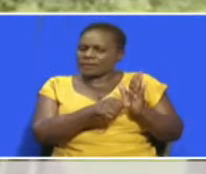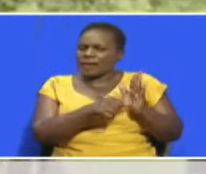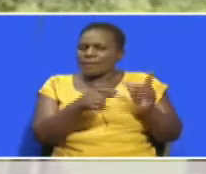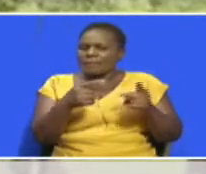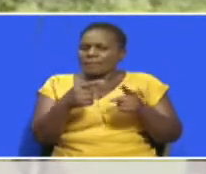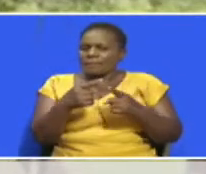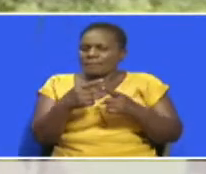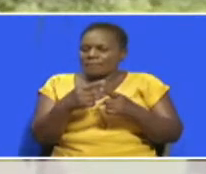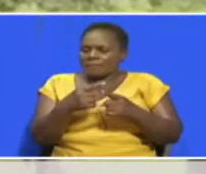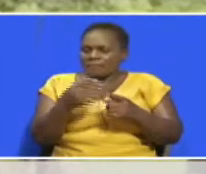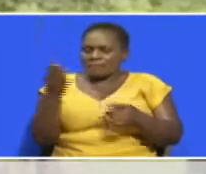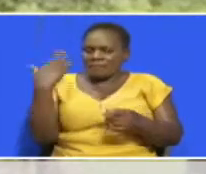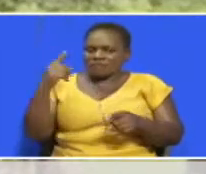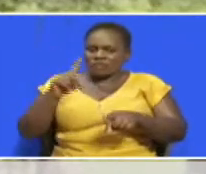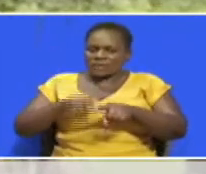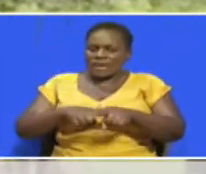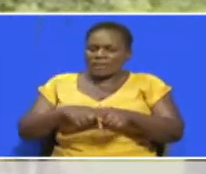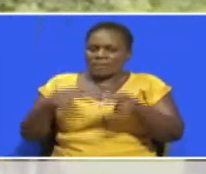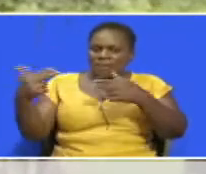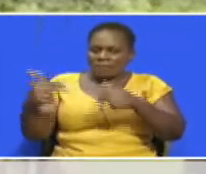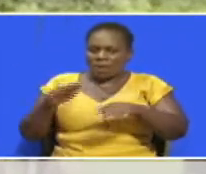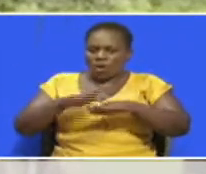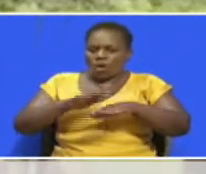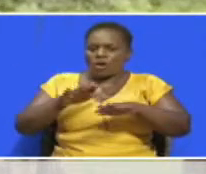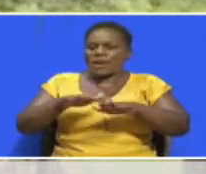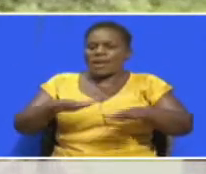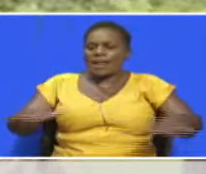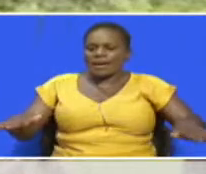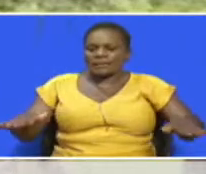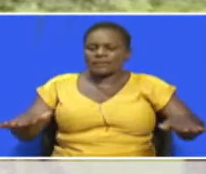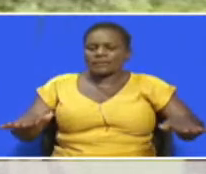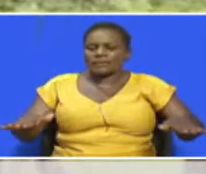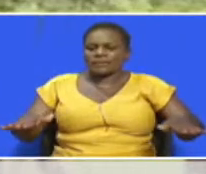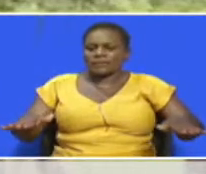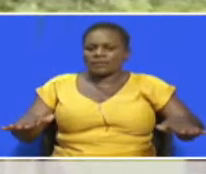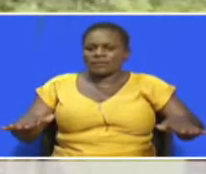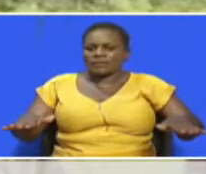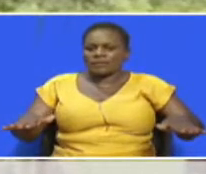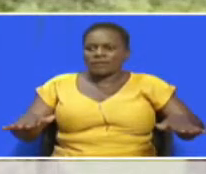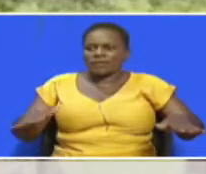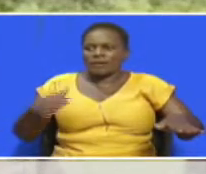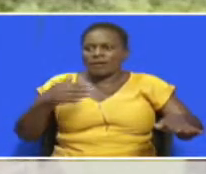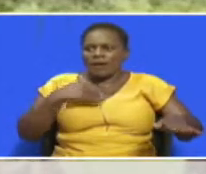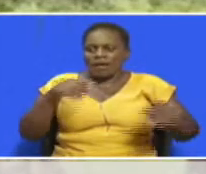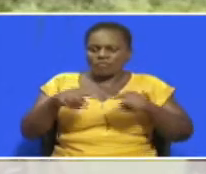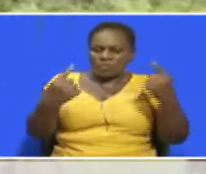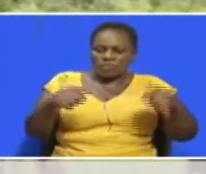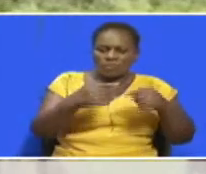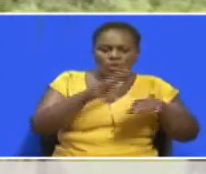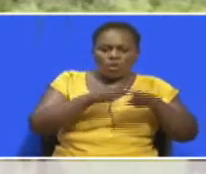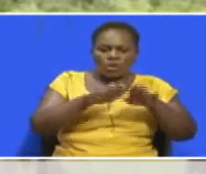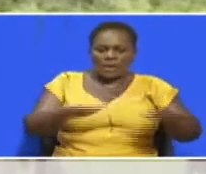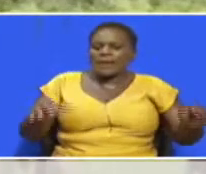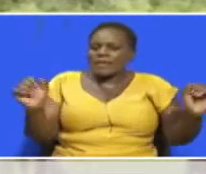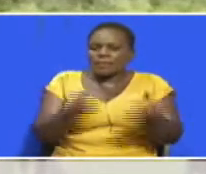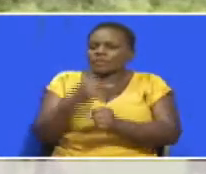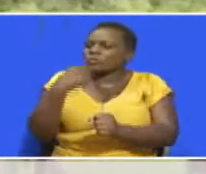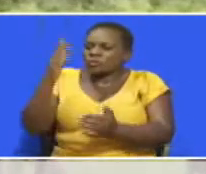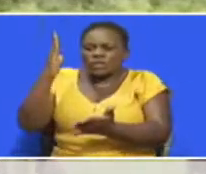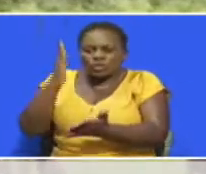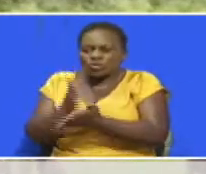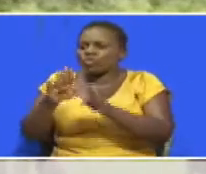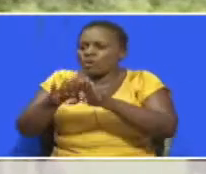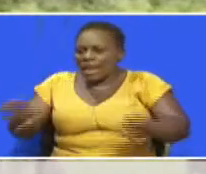mwanzoni, sababu waliokuwa kishambuliwa walikuwa kwa mashamba yale wanaitanga wetemere, bali kuna kuwa kama kuna mizozo ya mashamba. So hatuwezi sema hasa